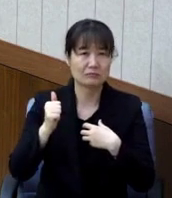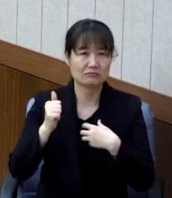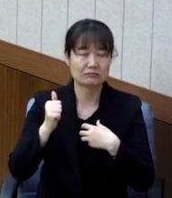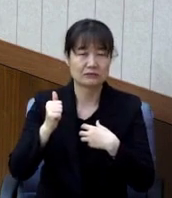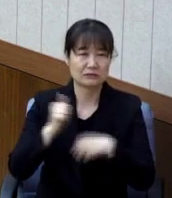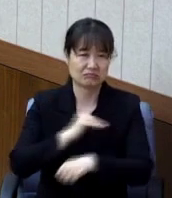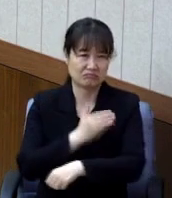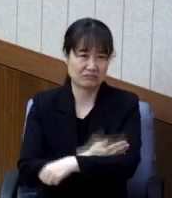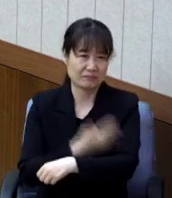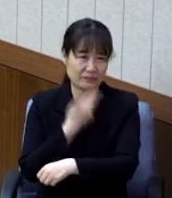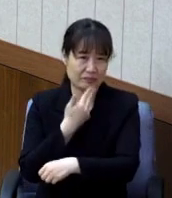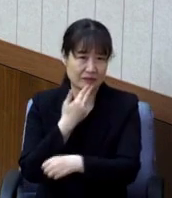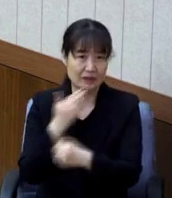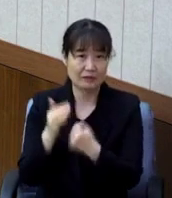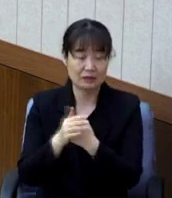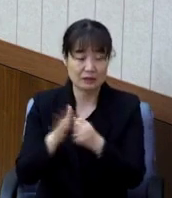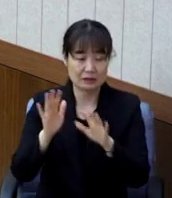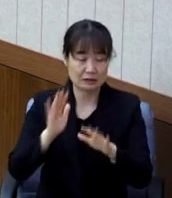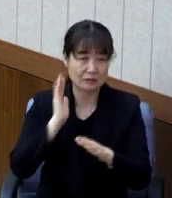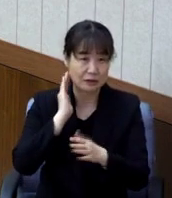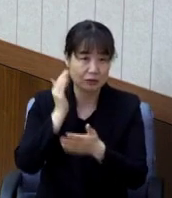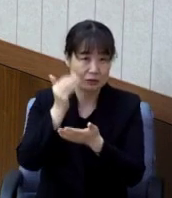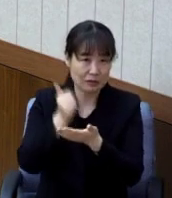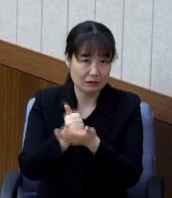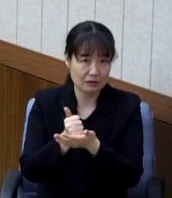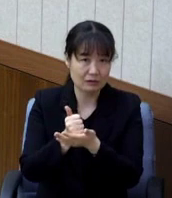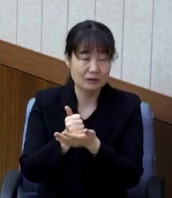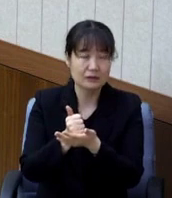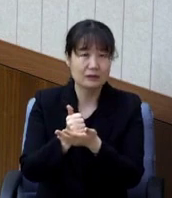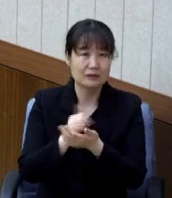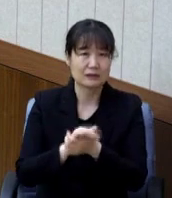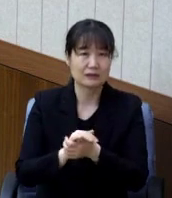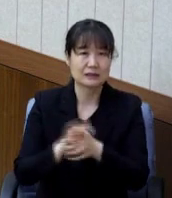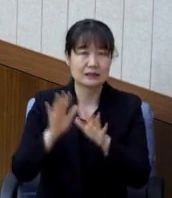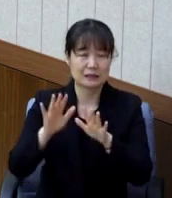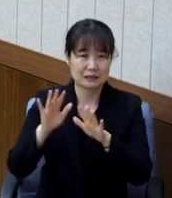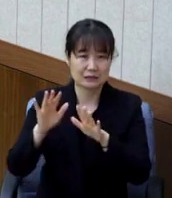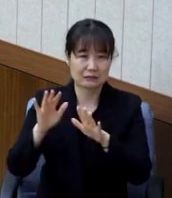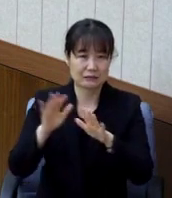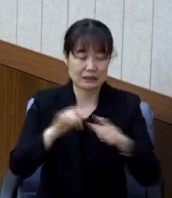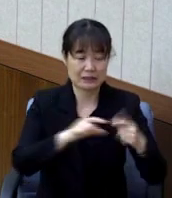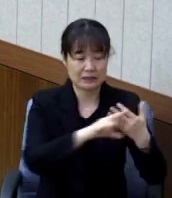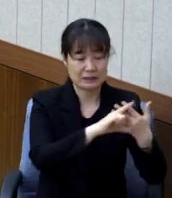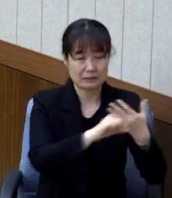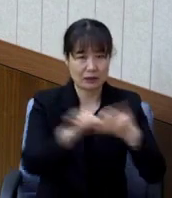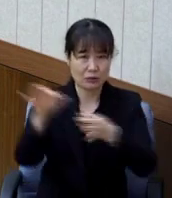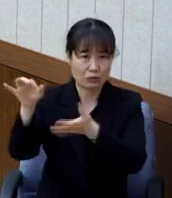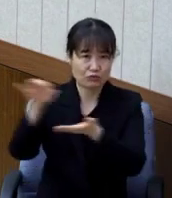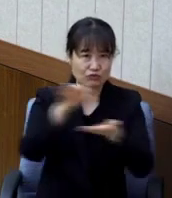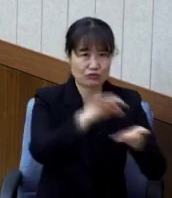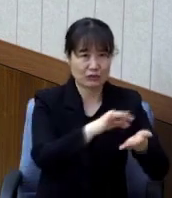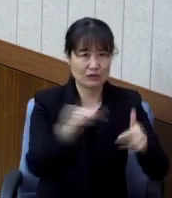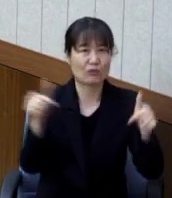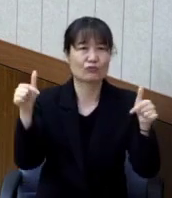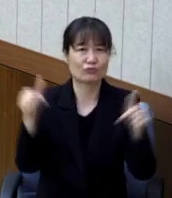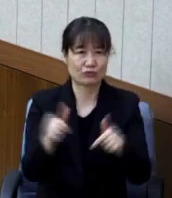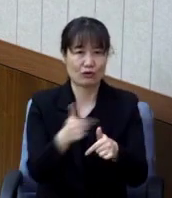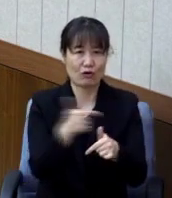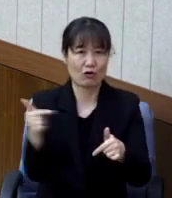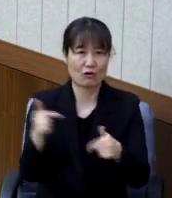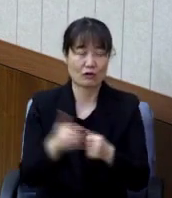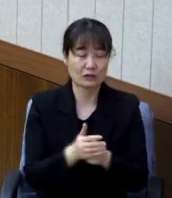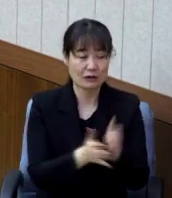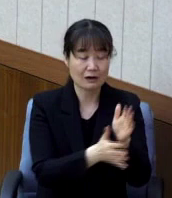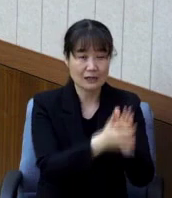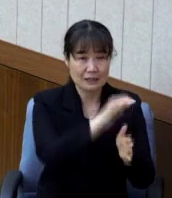윤석열 정부는 사상 유례 없는 세수 재추계를 통해 큰 폭의 지방교부세 삭감을 감행했습니다. 이에 시